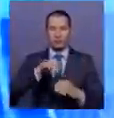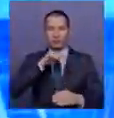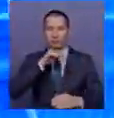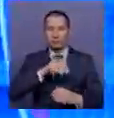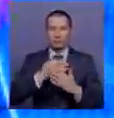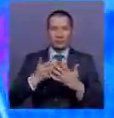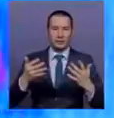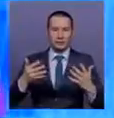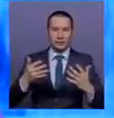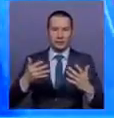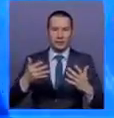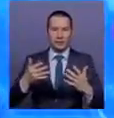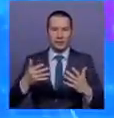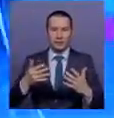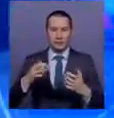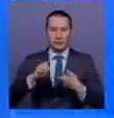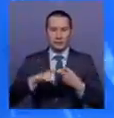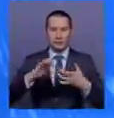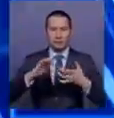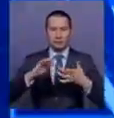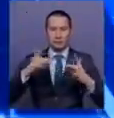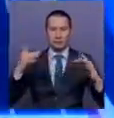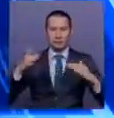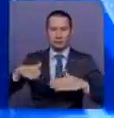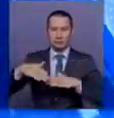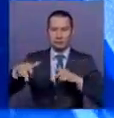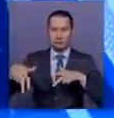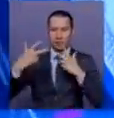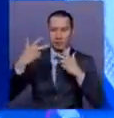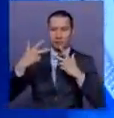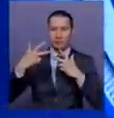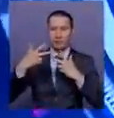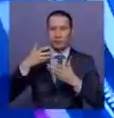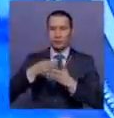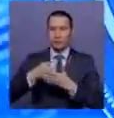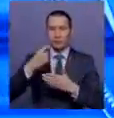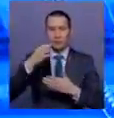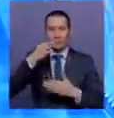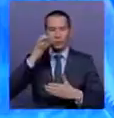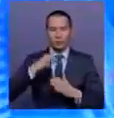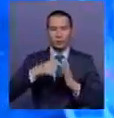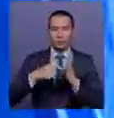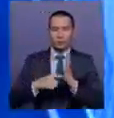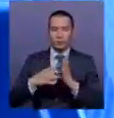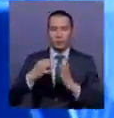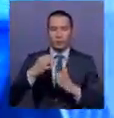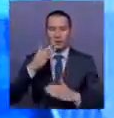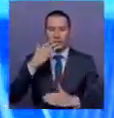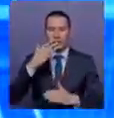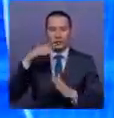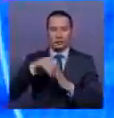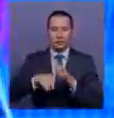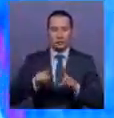атты халықаралық ғылыми тәжірибелік онлайн конференция өтті. Виртуалды пікір алмасу алаңында отандық және шетелдік сарапшылар